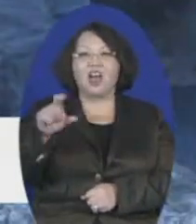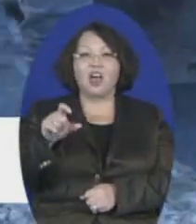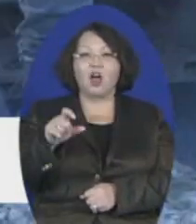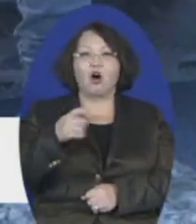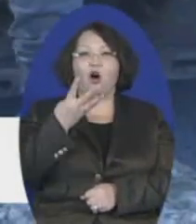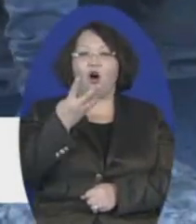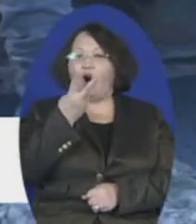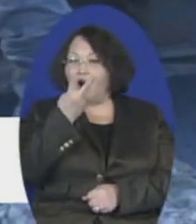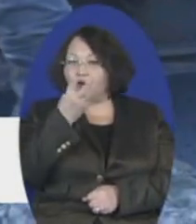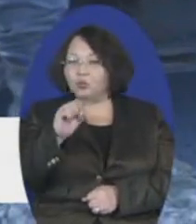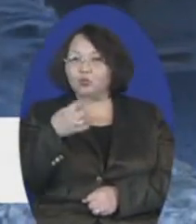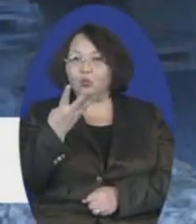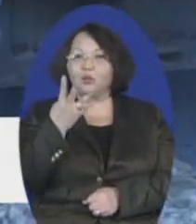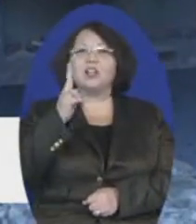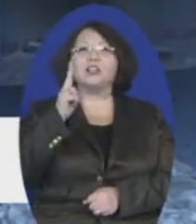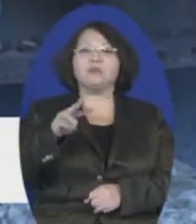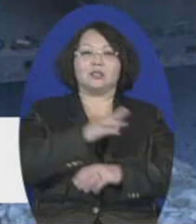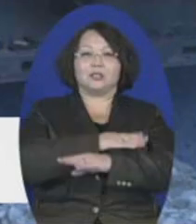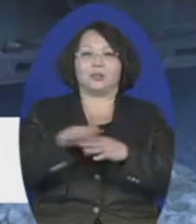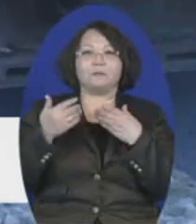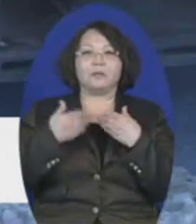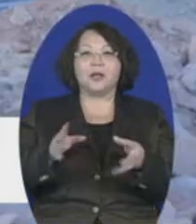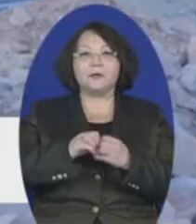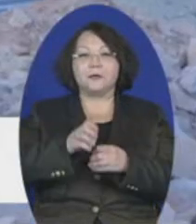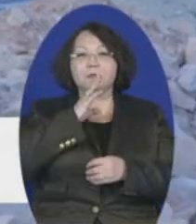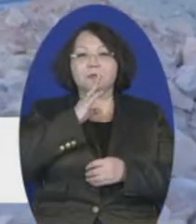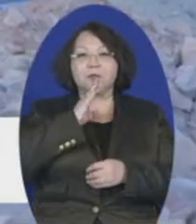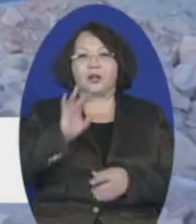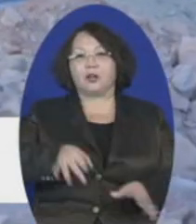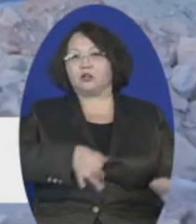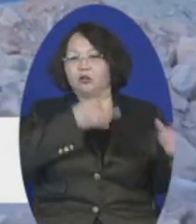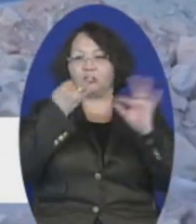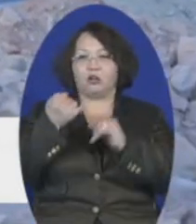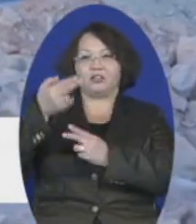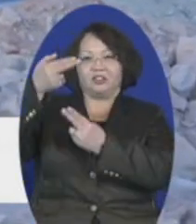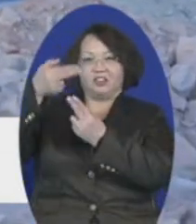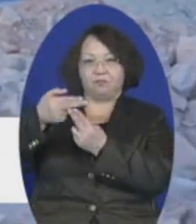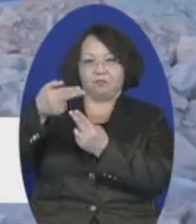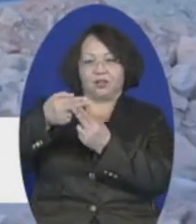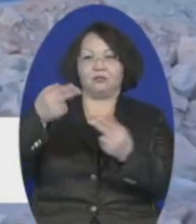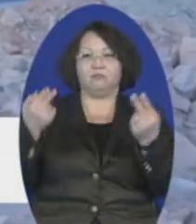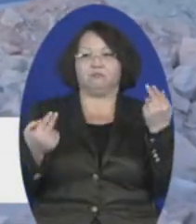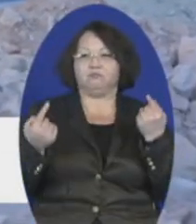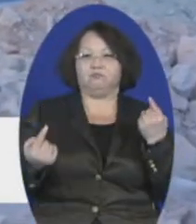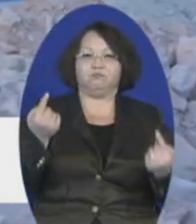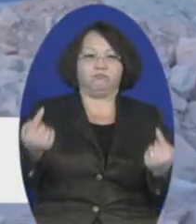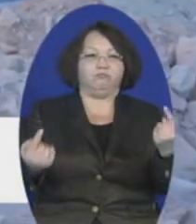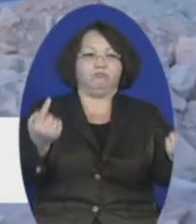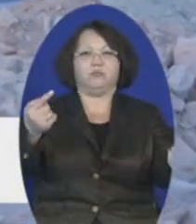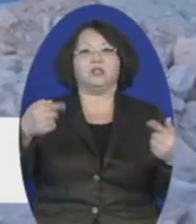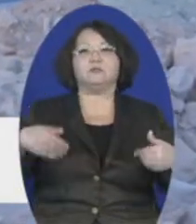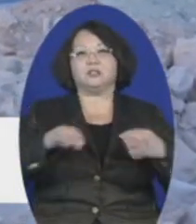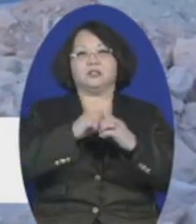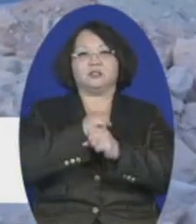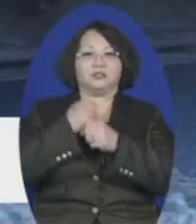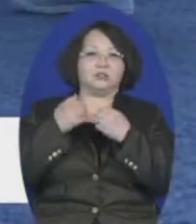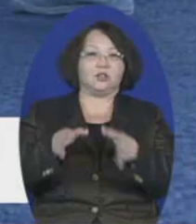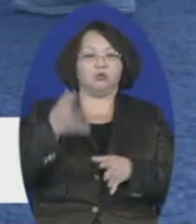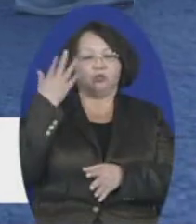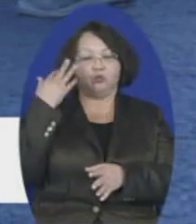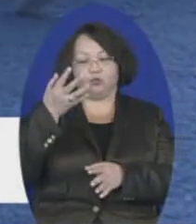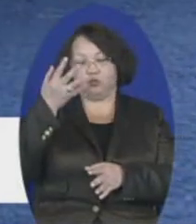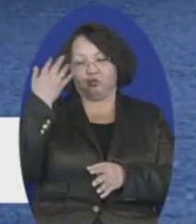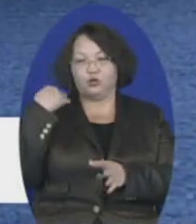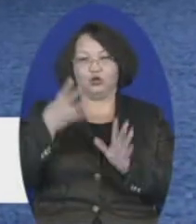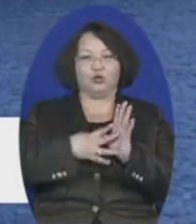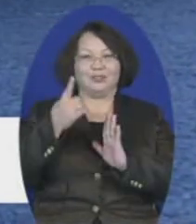замыг ашиглалтанд оруулахад ерөнхийдөө бэлэн болжээ. Ирэх 7 хоногт замын тэмдэглэлийг бүрэн хийснээр зам нэгднэ. Өнгөрсөн 9-р сард цемент